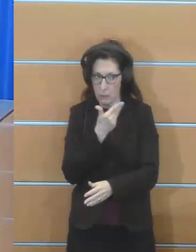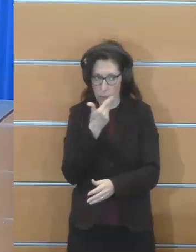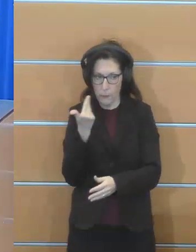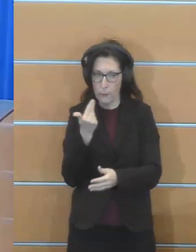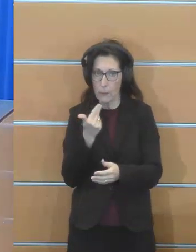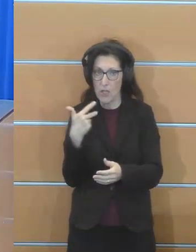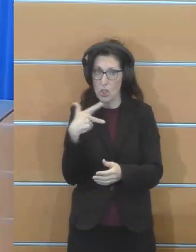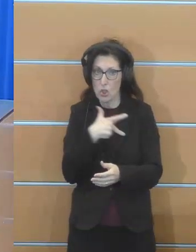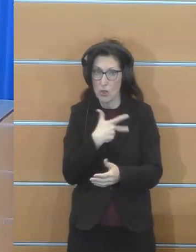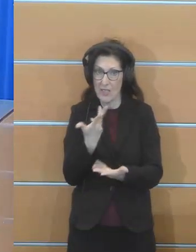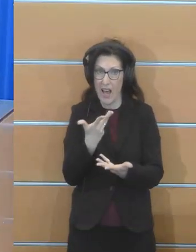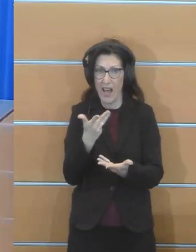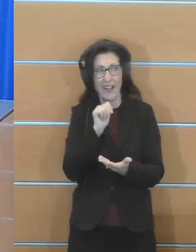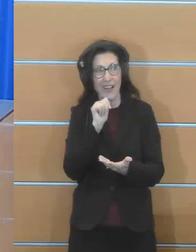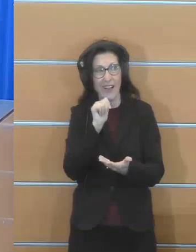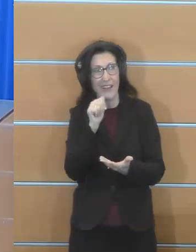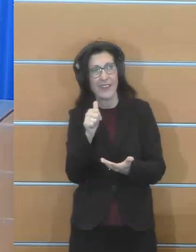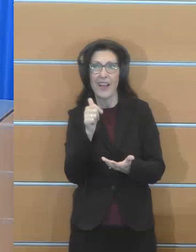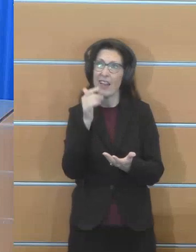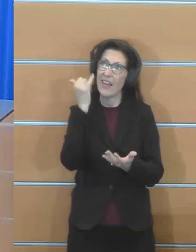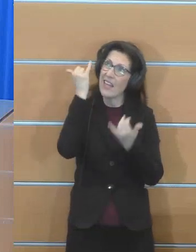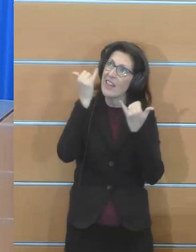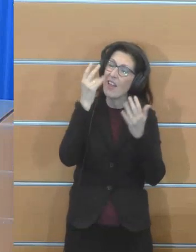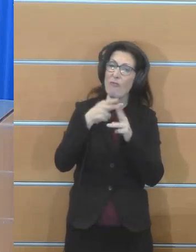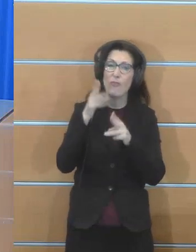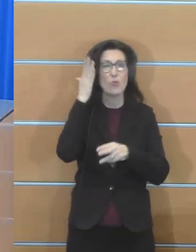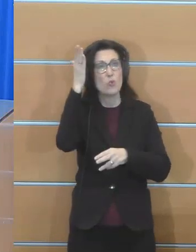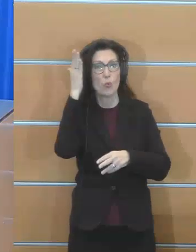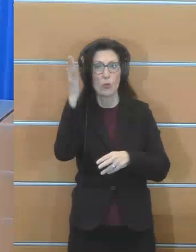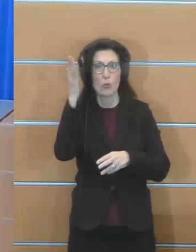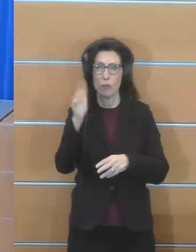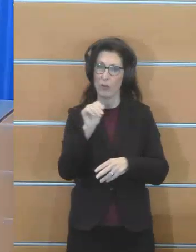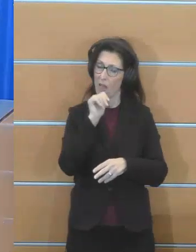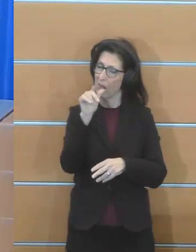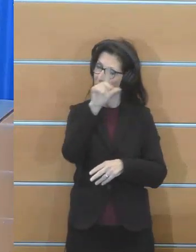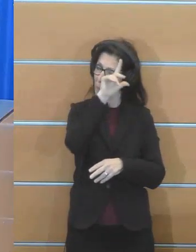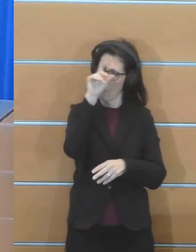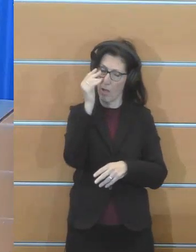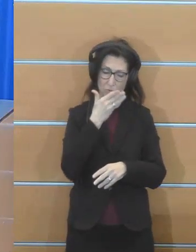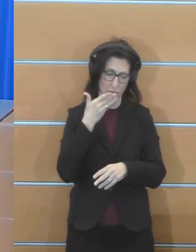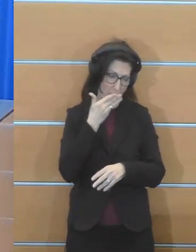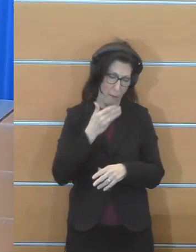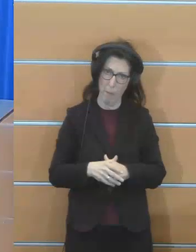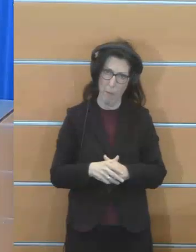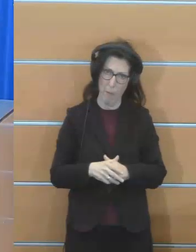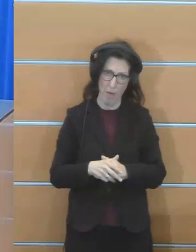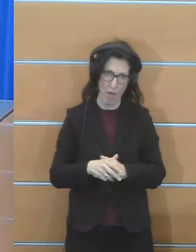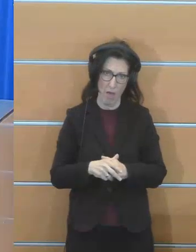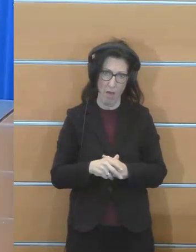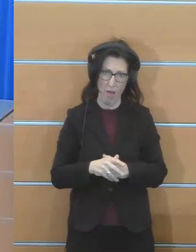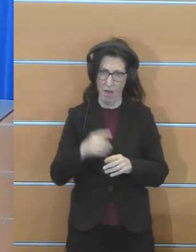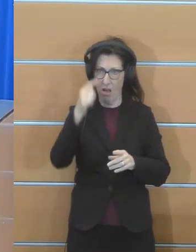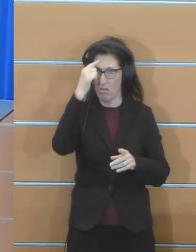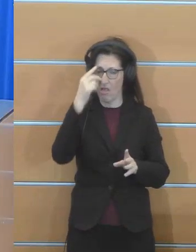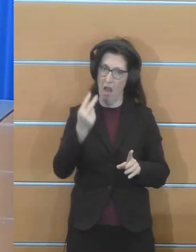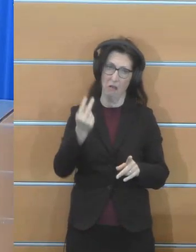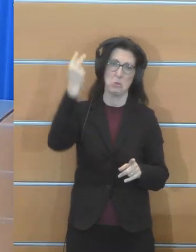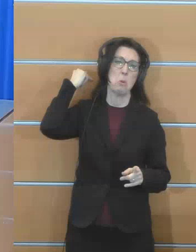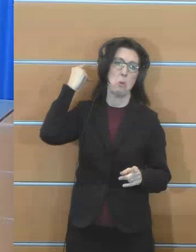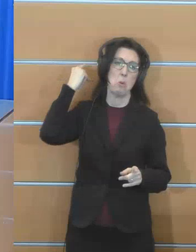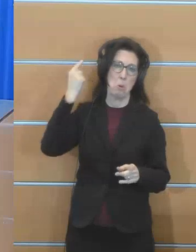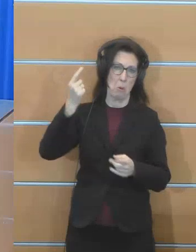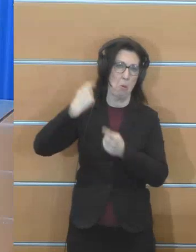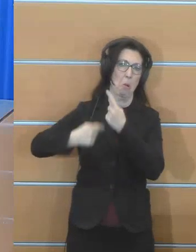visionslos es ist unmenschlich in mehreren Punkten rückwärts gewarnt und